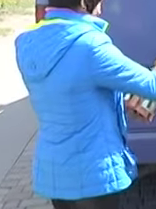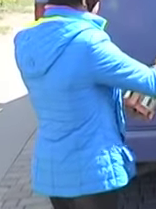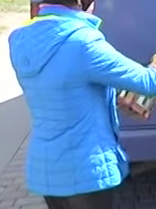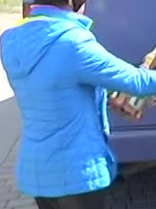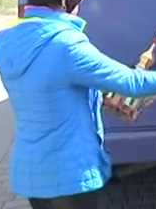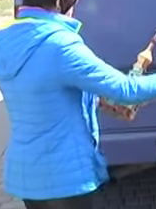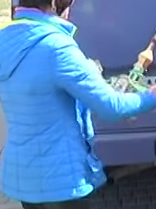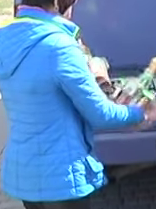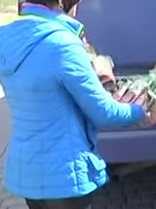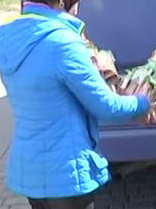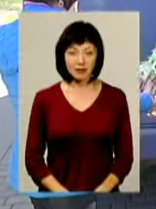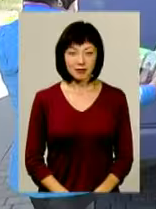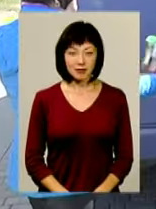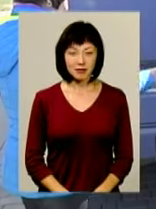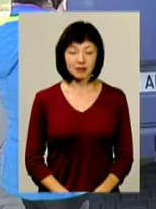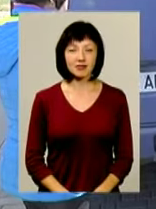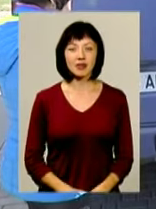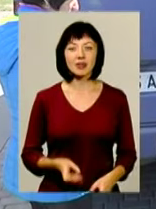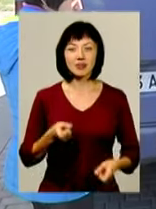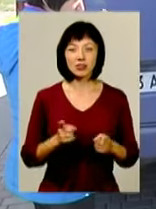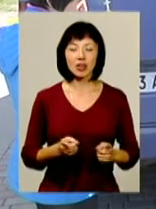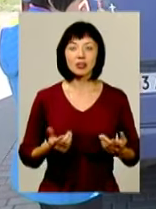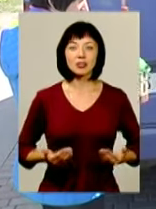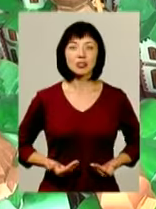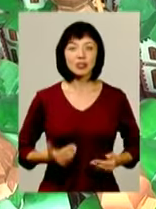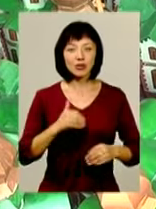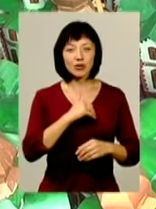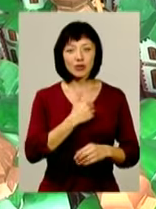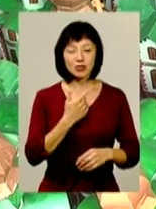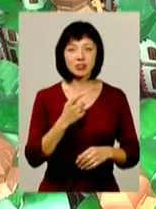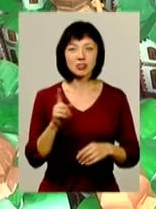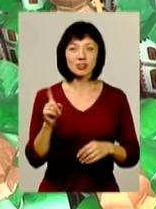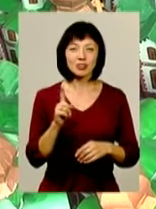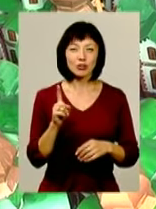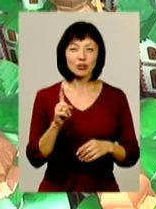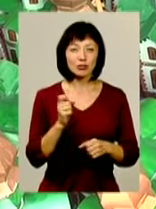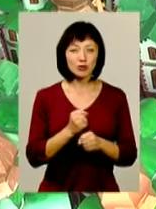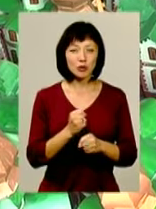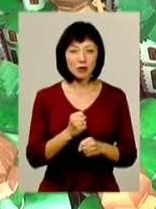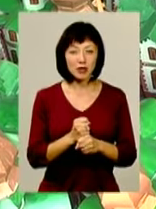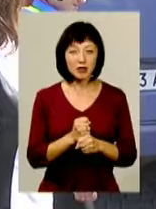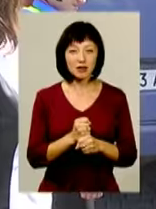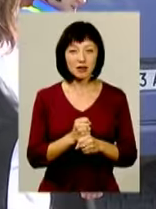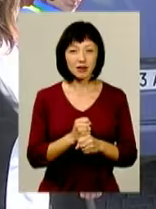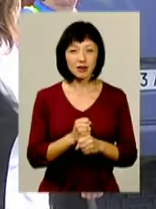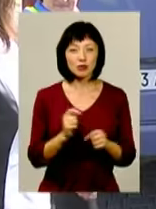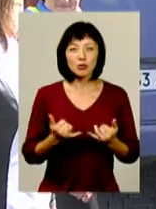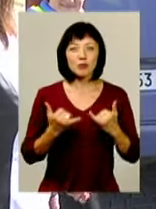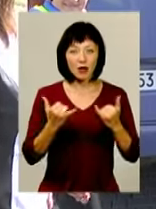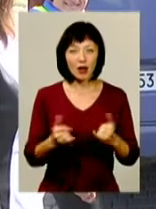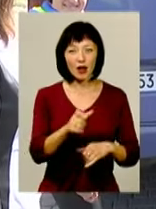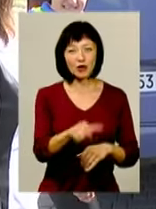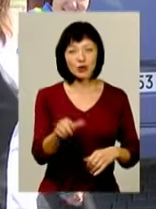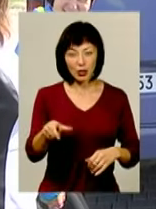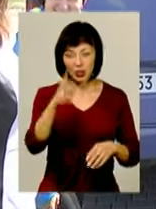Звісно, жити хочеться. Почав це робити, і мені вже захотілося жити. Бо я щось людям роблю.